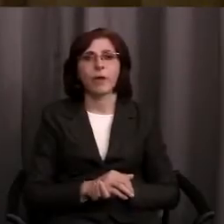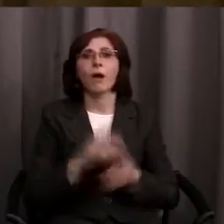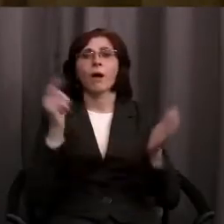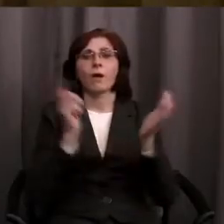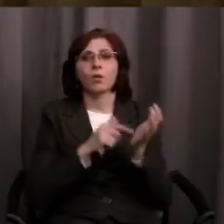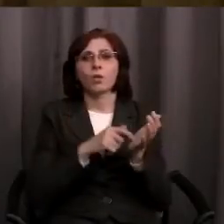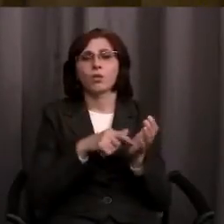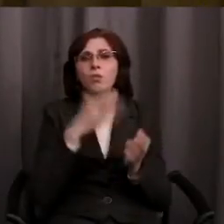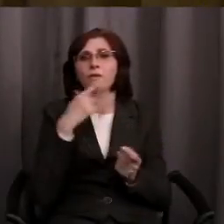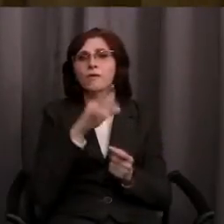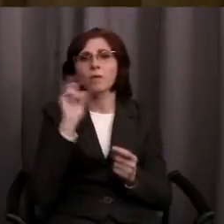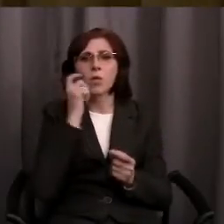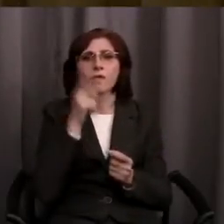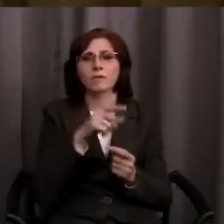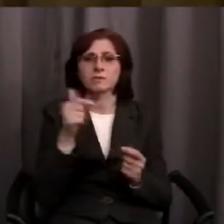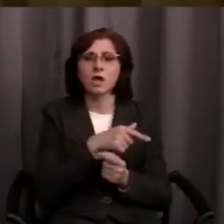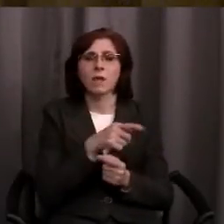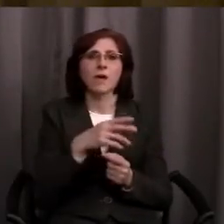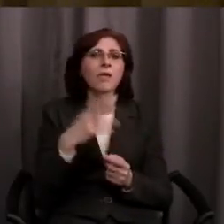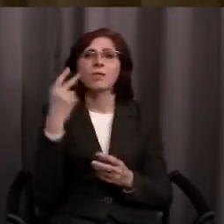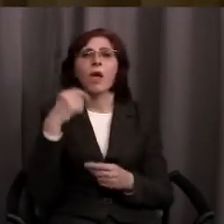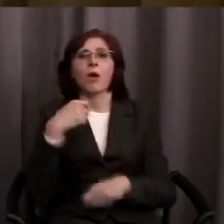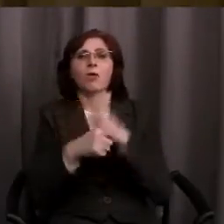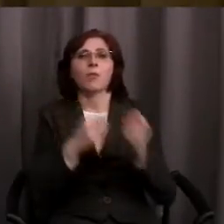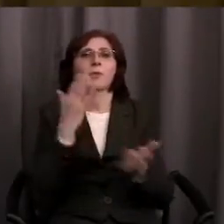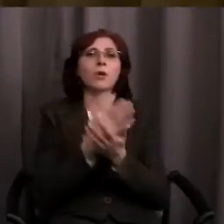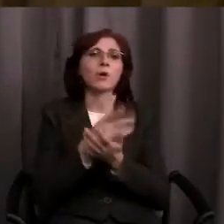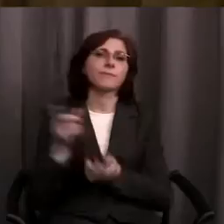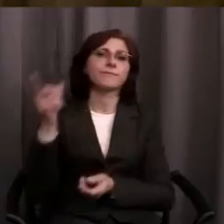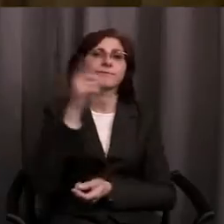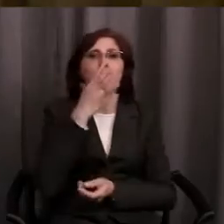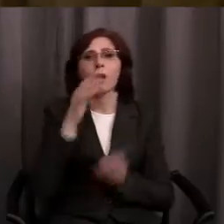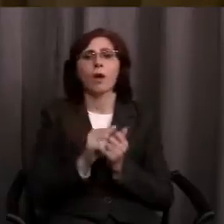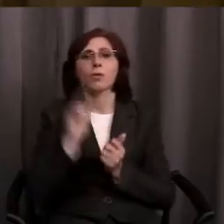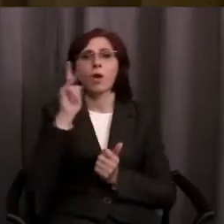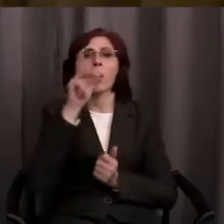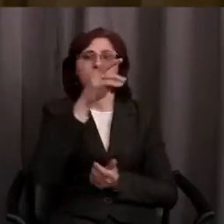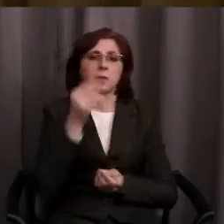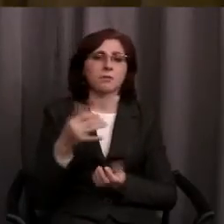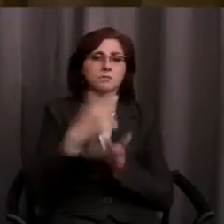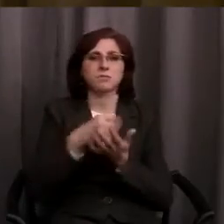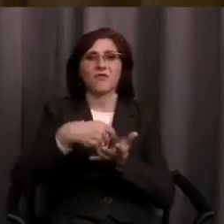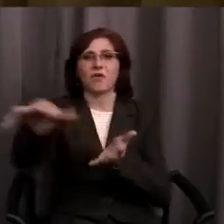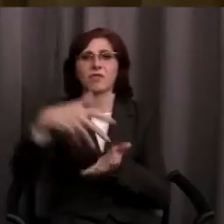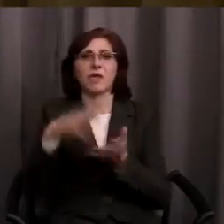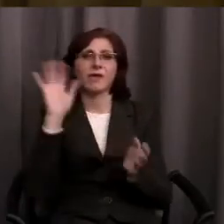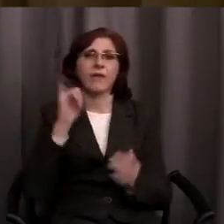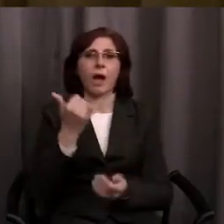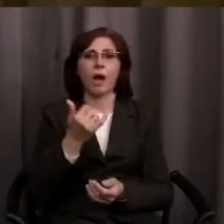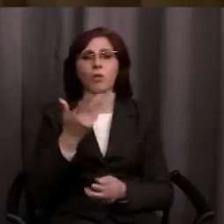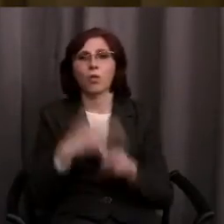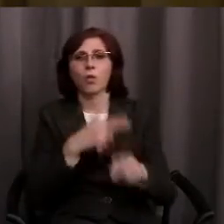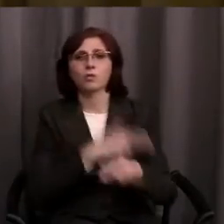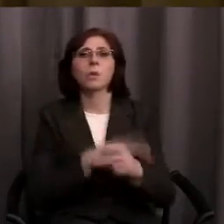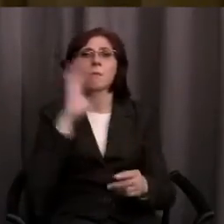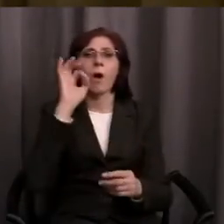to właśnie, żeby to wszystko było nie robione tak, że ktoś to robi i wydaje te pieniądze w sposób taki urzędniczy, bo on